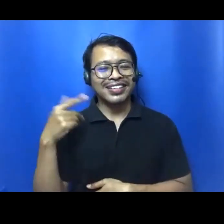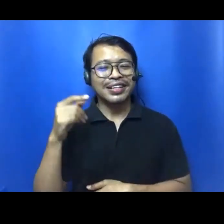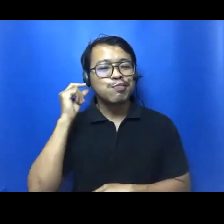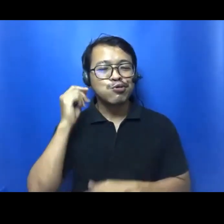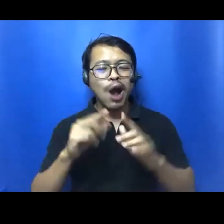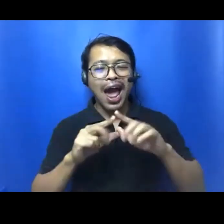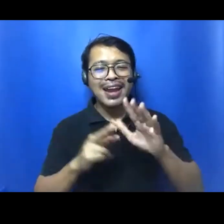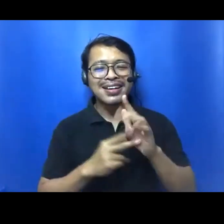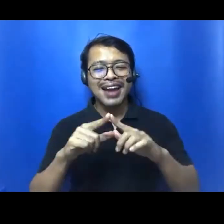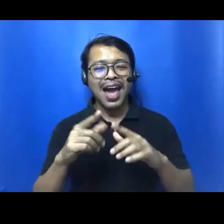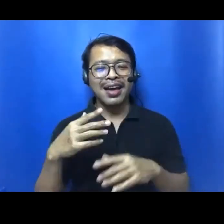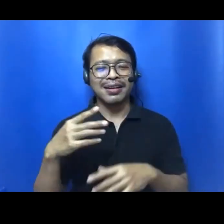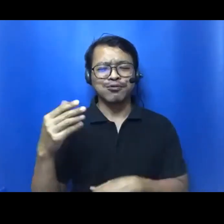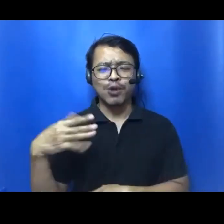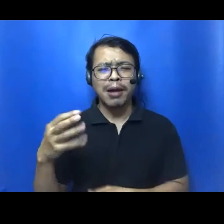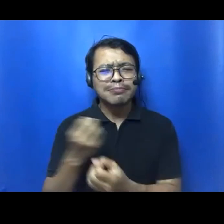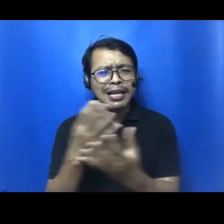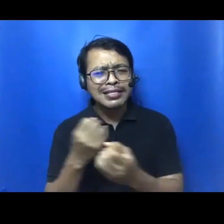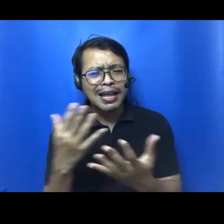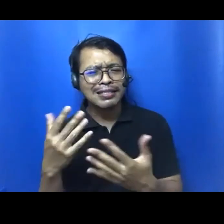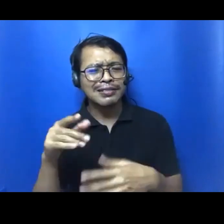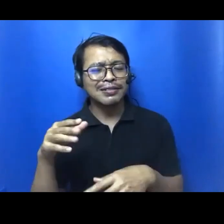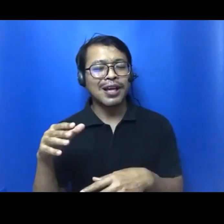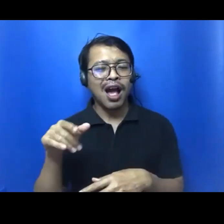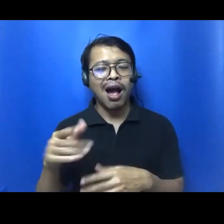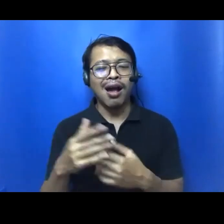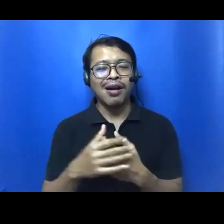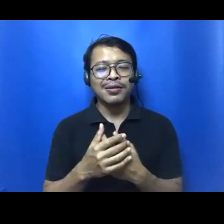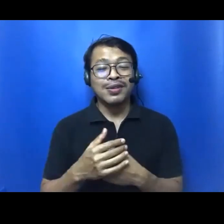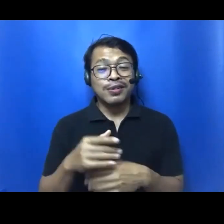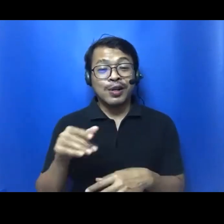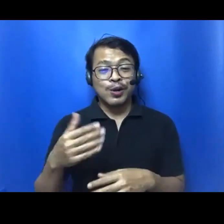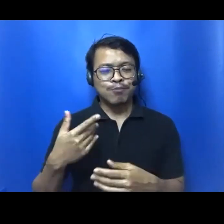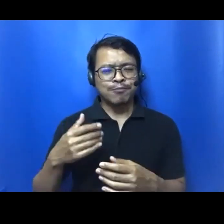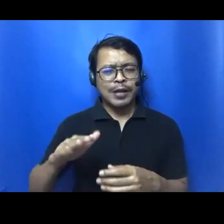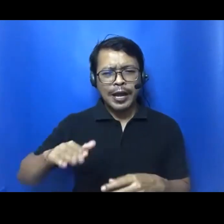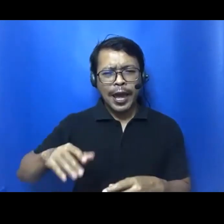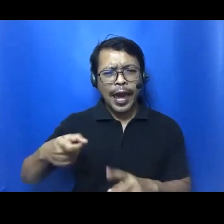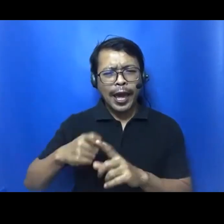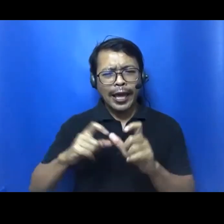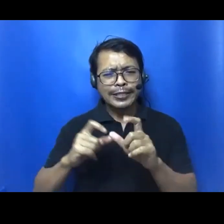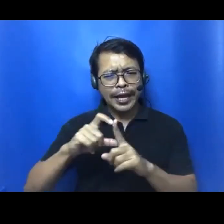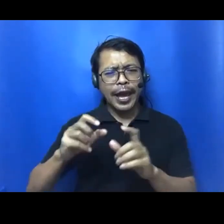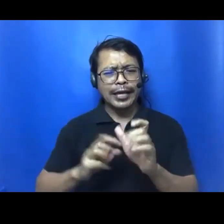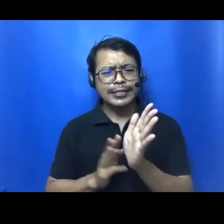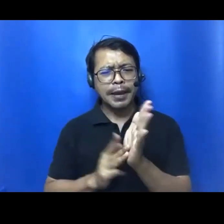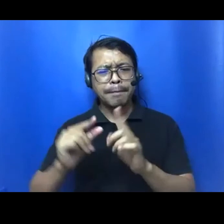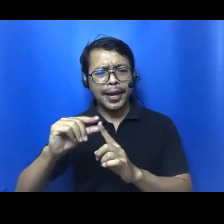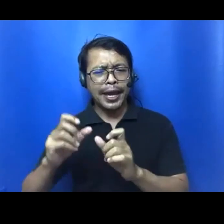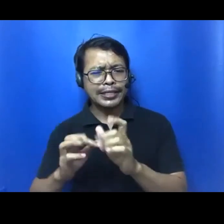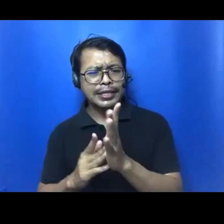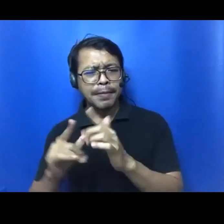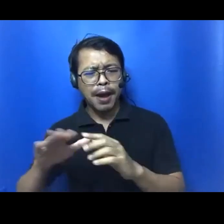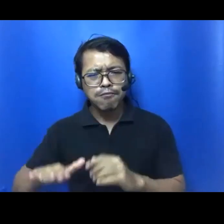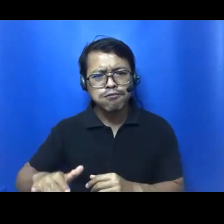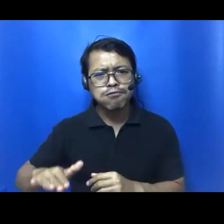masuk sampai diikuti sampai dengan SMA. Kalau yang lain di sekolah lain kan masuk SD, nanti pindah SMP lain, udah lupa